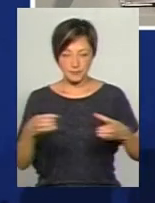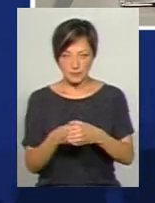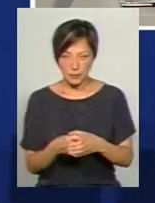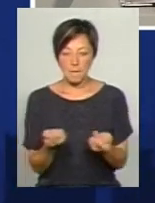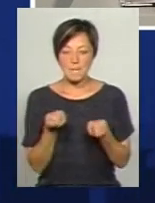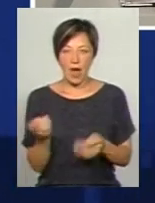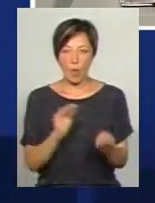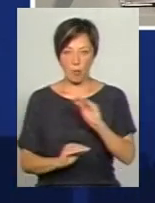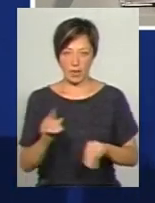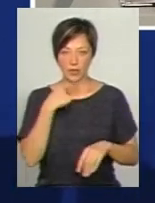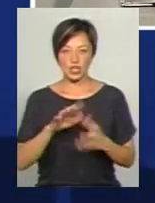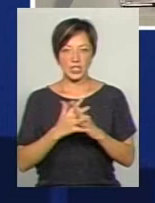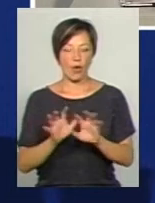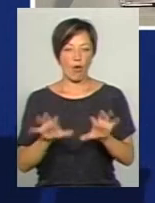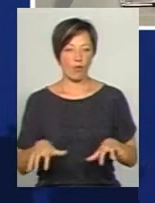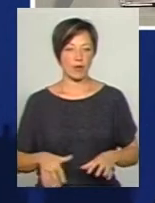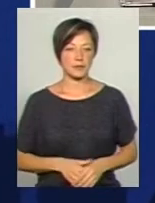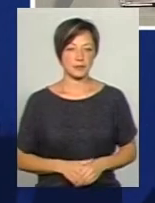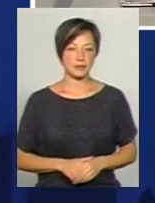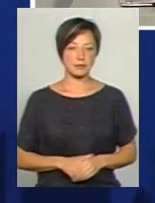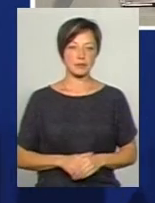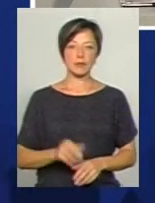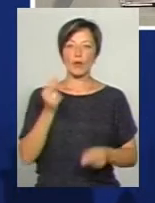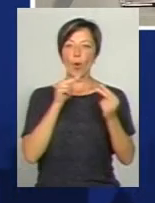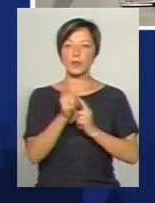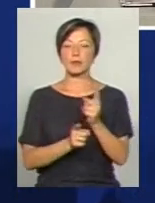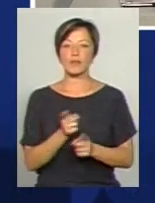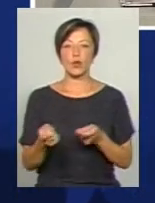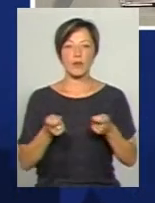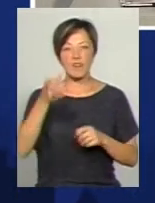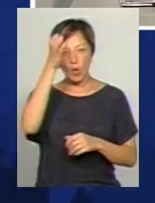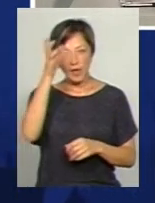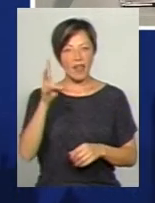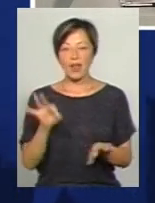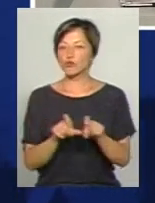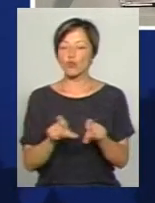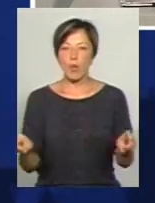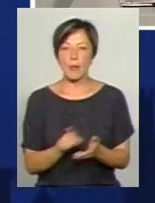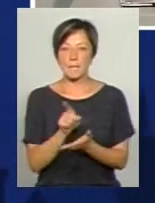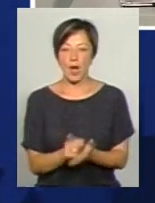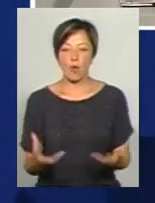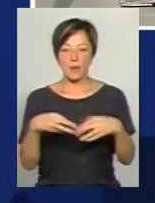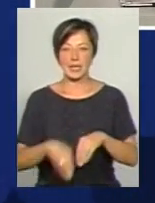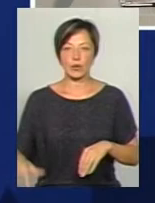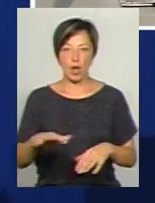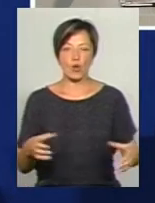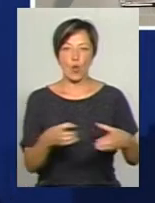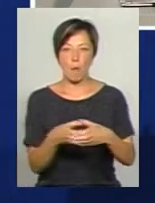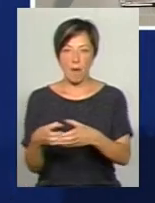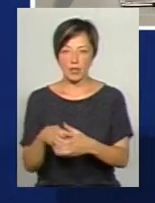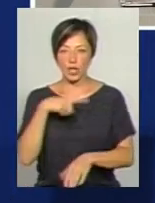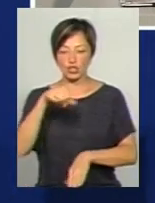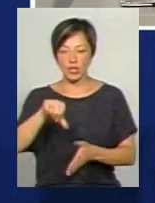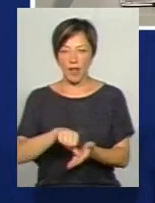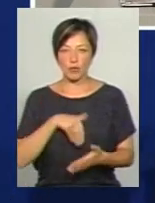малокомплектні, каже сільський голова Віталій Гралюк. Оптимізувати управління освітою, а не школи, мають в об'єднаних територіальних громадах, каже